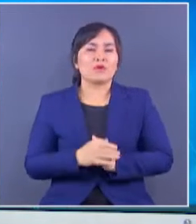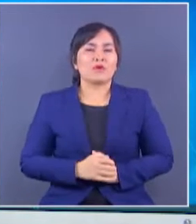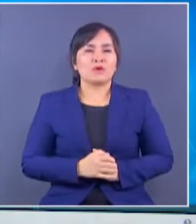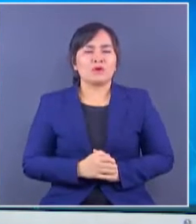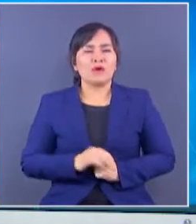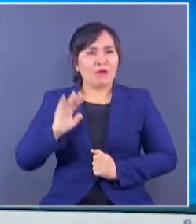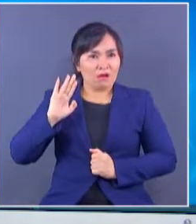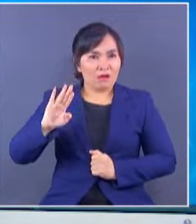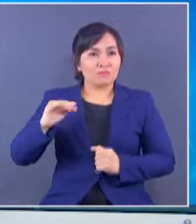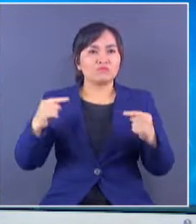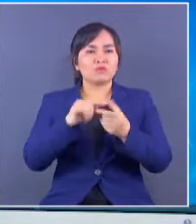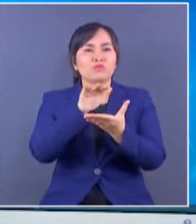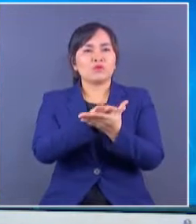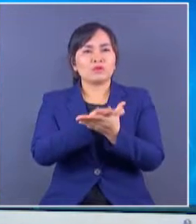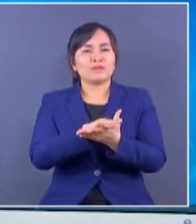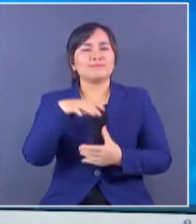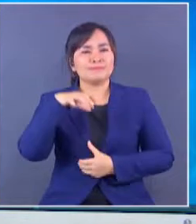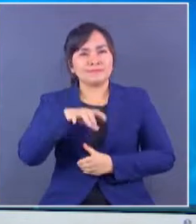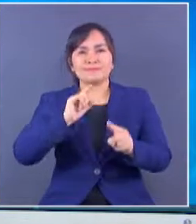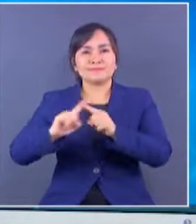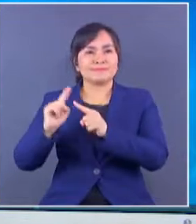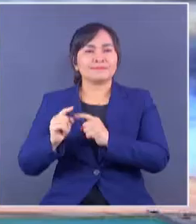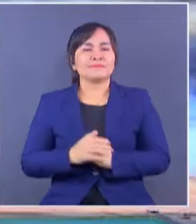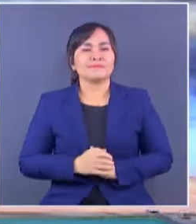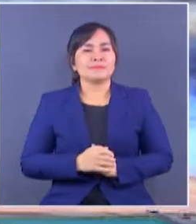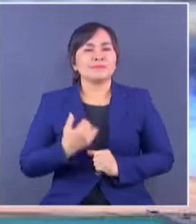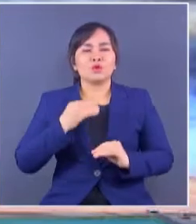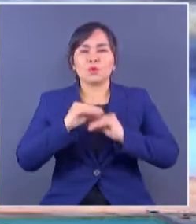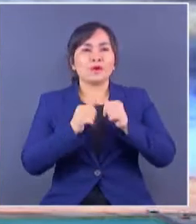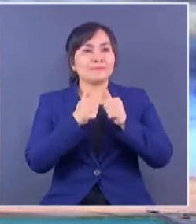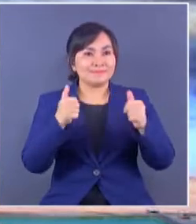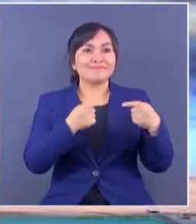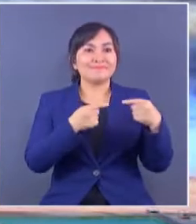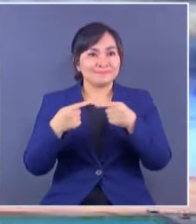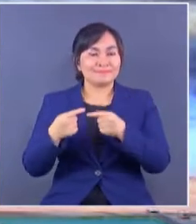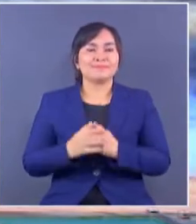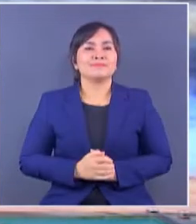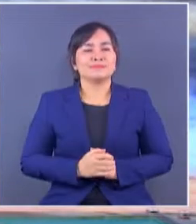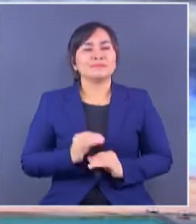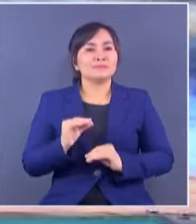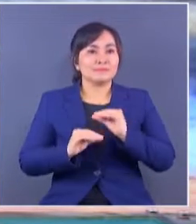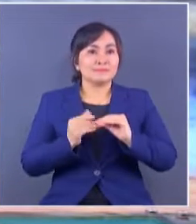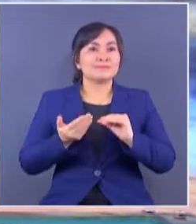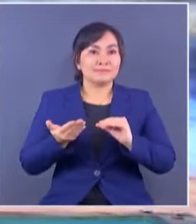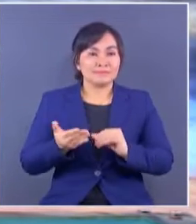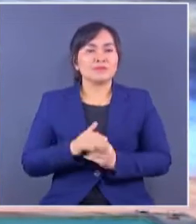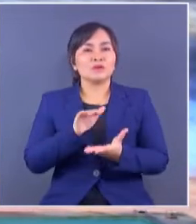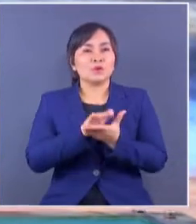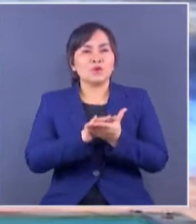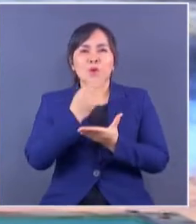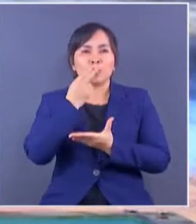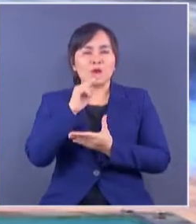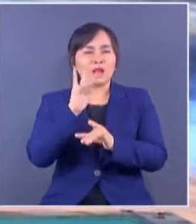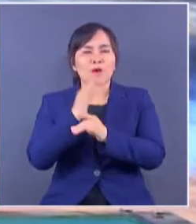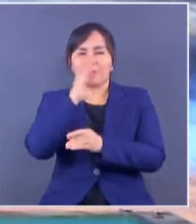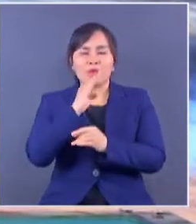ของต้องห้ามในพื้นที่โรงเรียนในรั้วโรงเรียนก็มีโครงการดีๆมาต่อเนื่องนะครับอย่างเช่นโครงการนี้ครับโครงการโรงเรียนปลอดบุหรี่และ